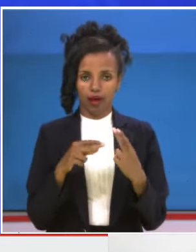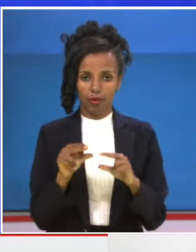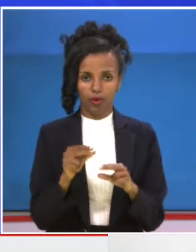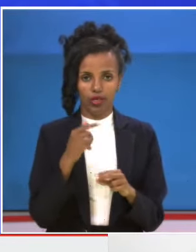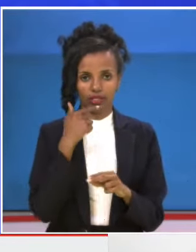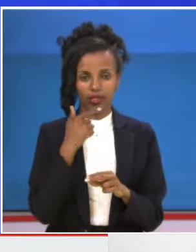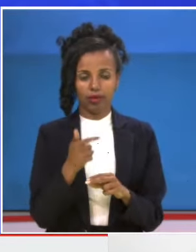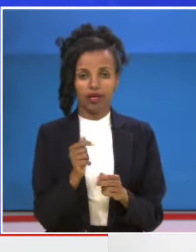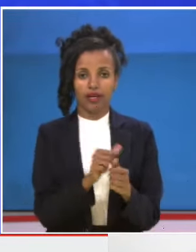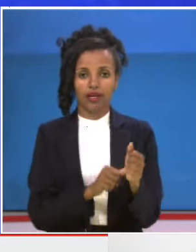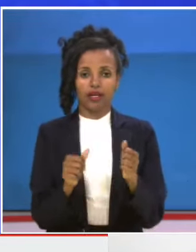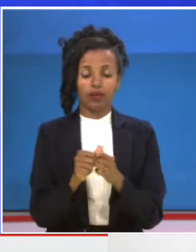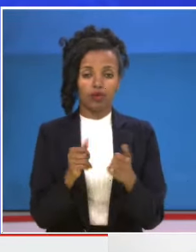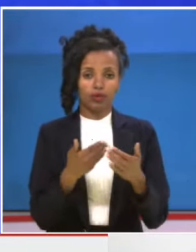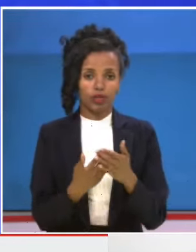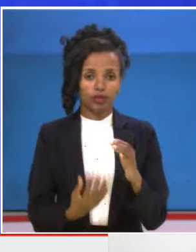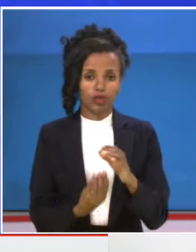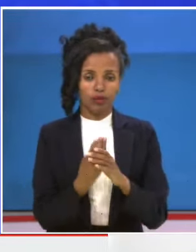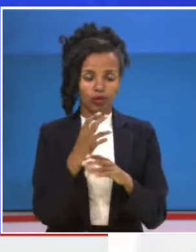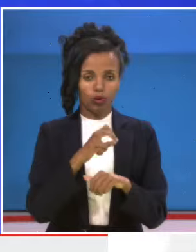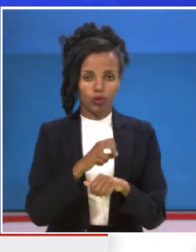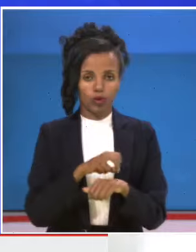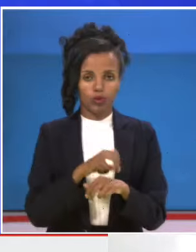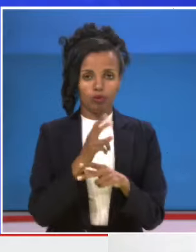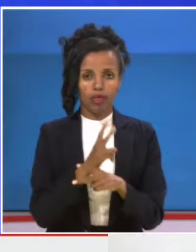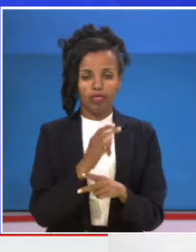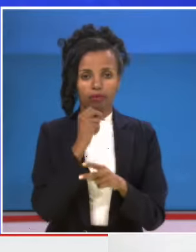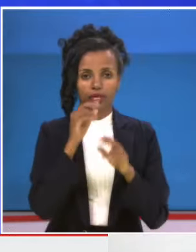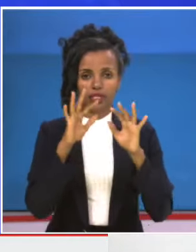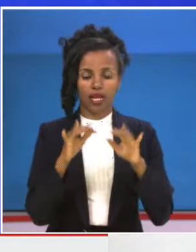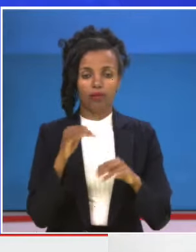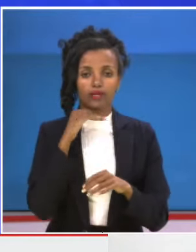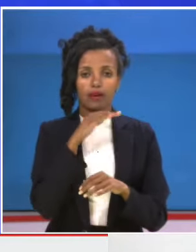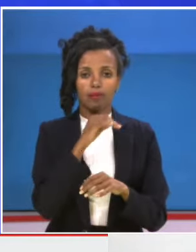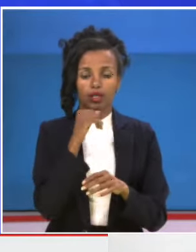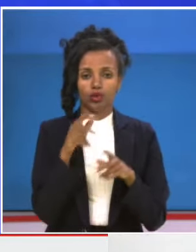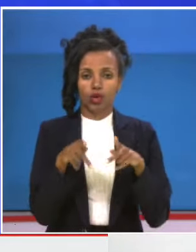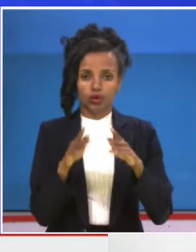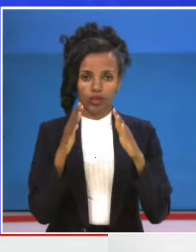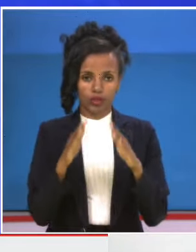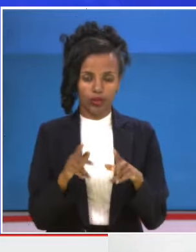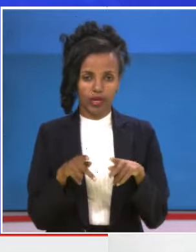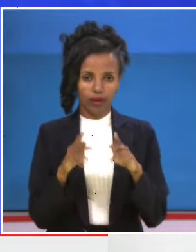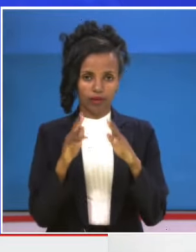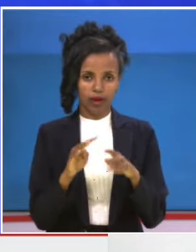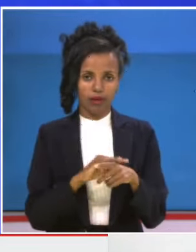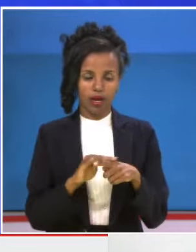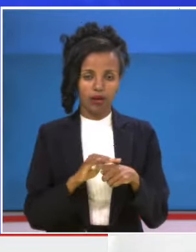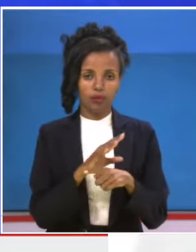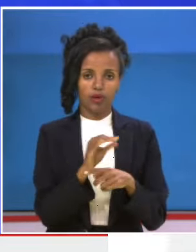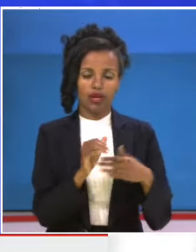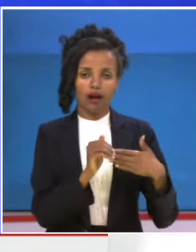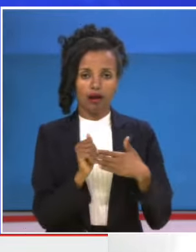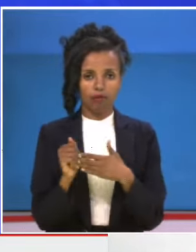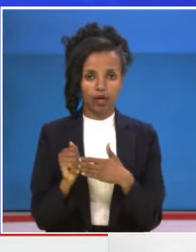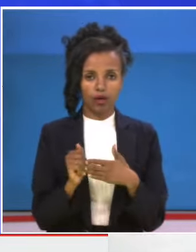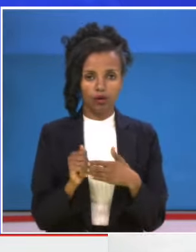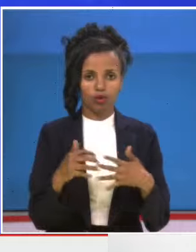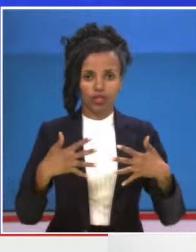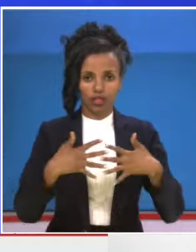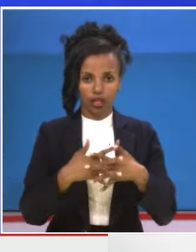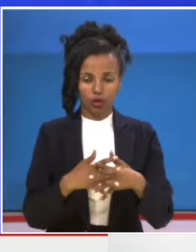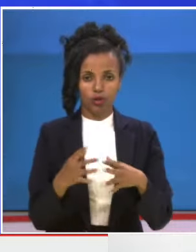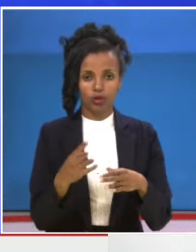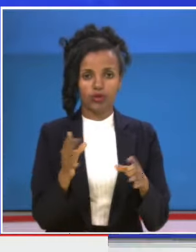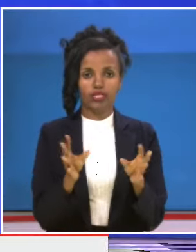سب قدمو يميدرسو سبلوچ وقتون بالت أبك أزناب انداي بلاشو أرسوا الدرو يقبرنا بالمو يونا أمرارو الجنة قوانتونو